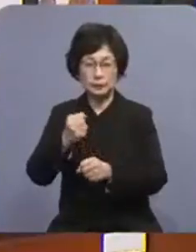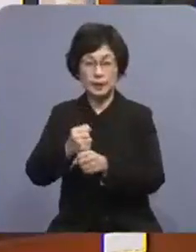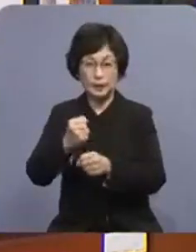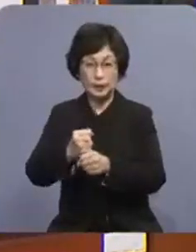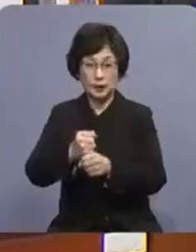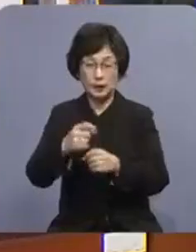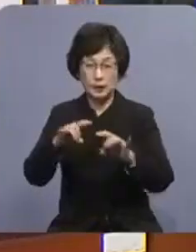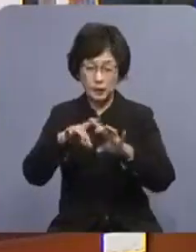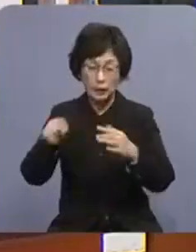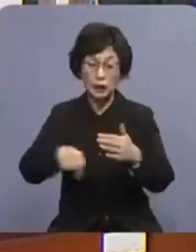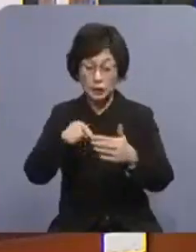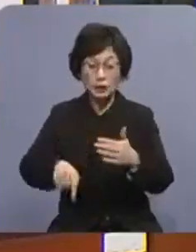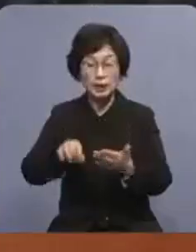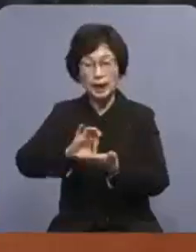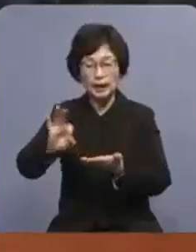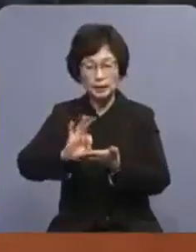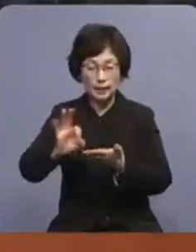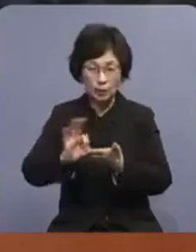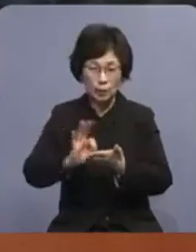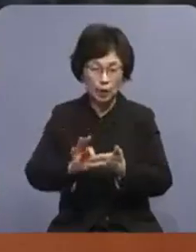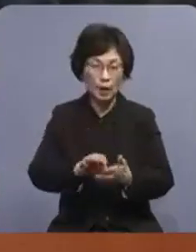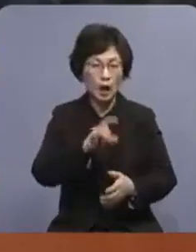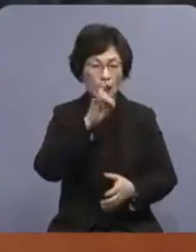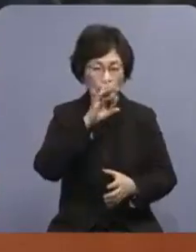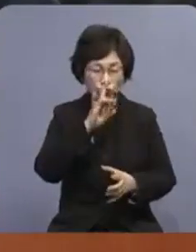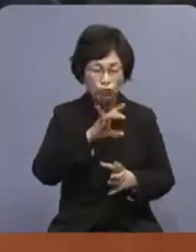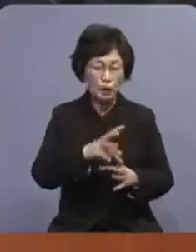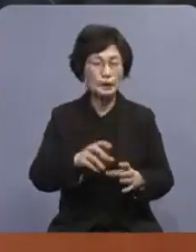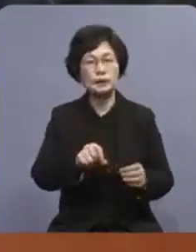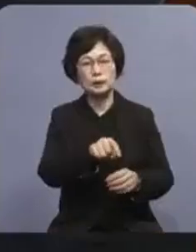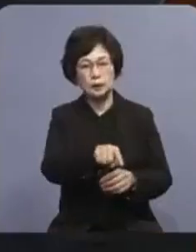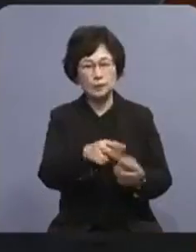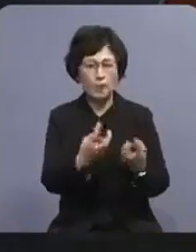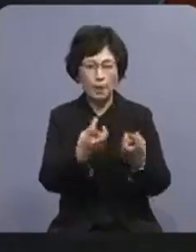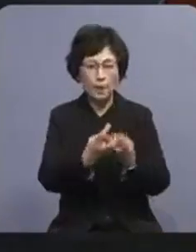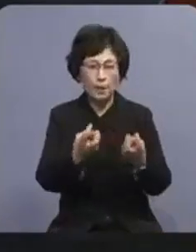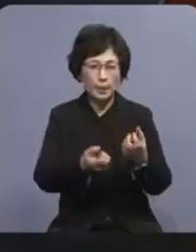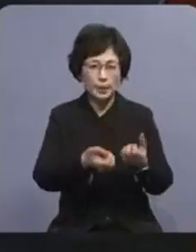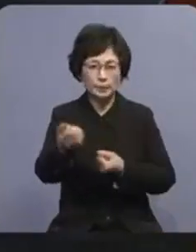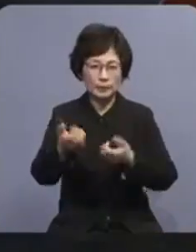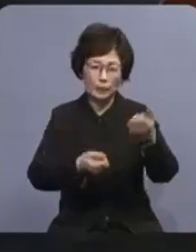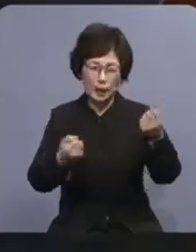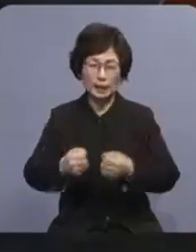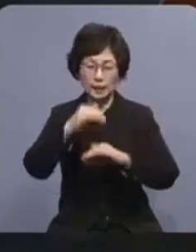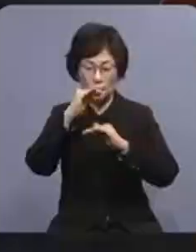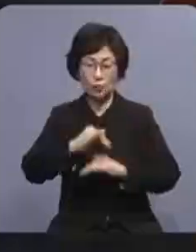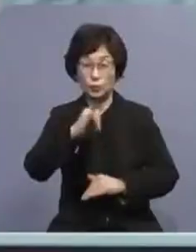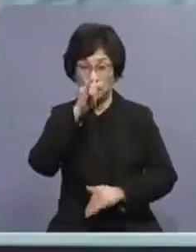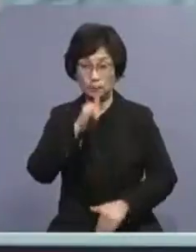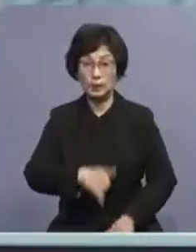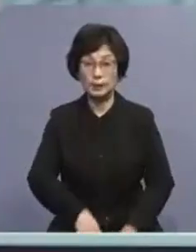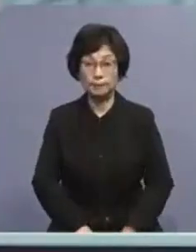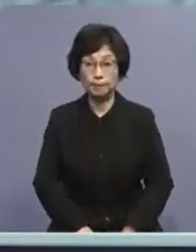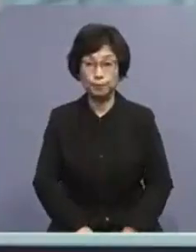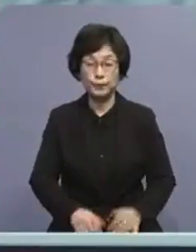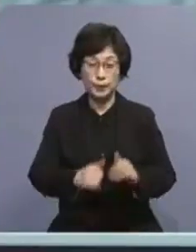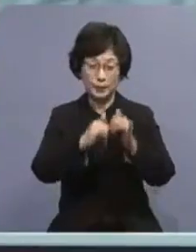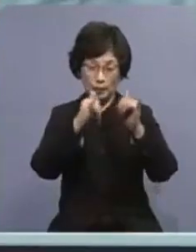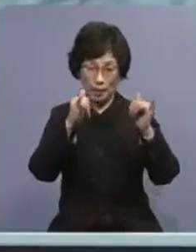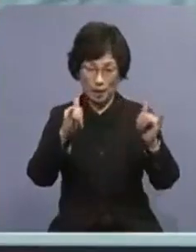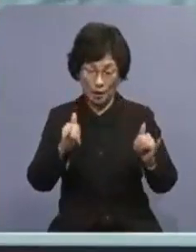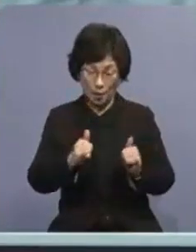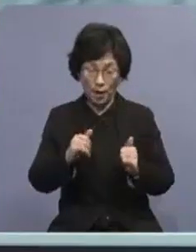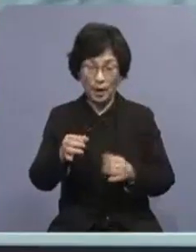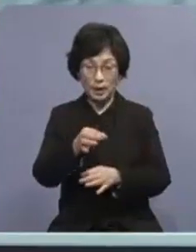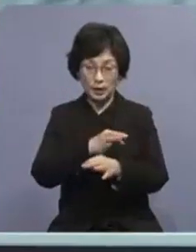전기를 지역 안에서 쓰게 해 중앙집중형인 전력구조를 분산하는 내용도 담았습니다 사회경제적